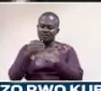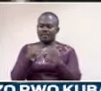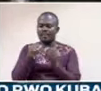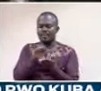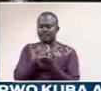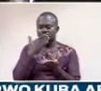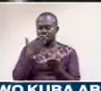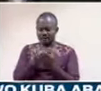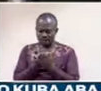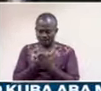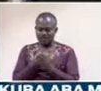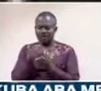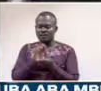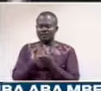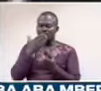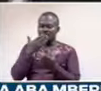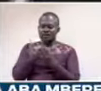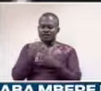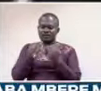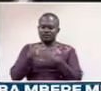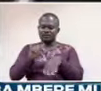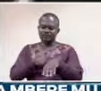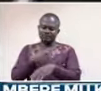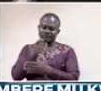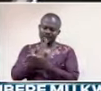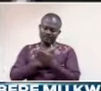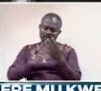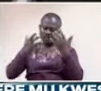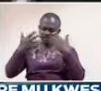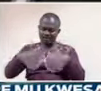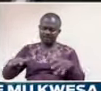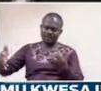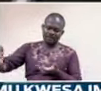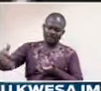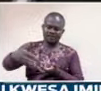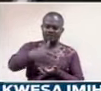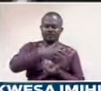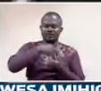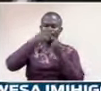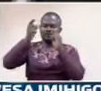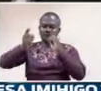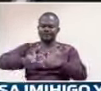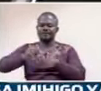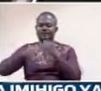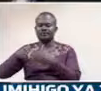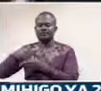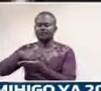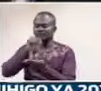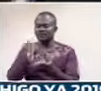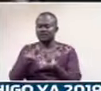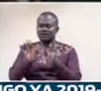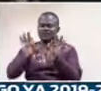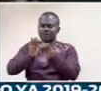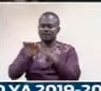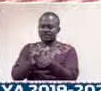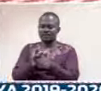neza, nibihunikwe neza mu gihe bamwe bahundu barangije gusarura tubigeze ku isoko bitatambuye ibiciro cyane